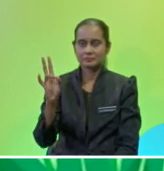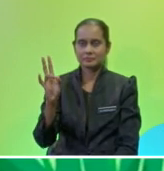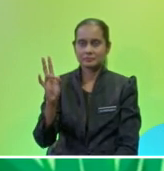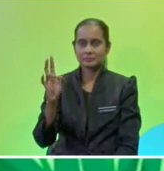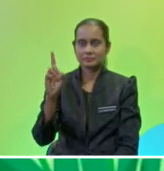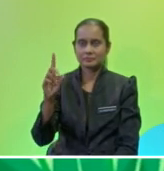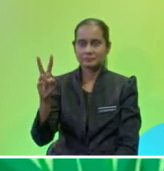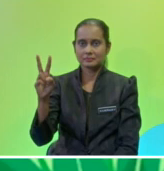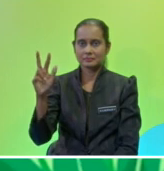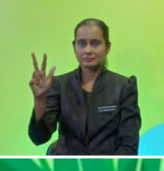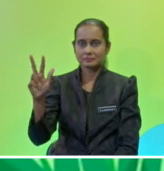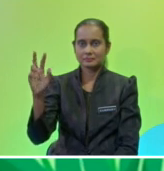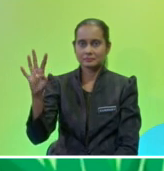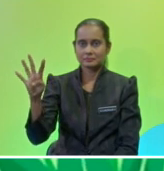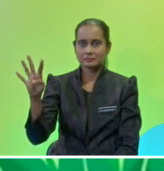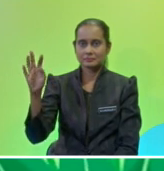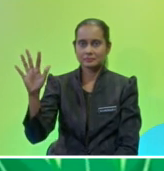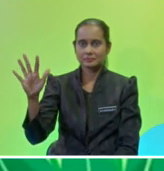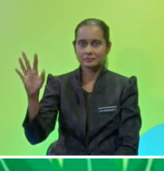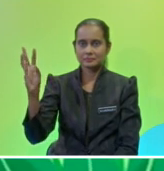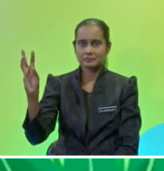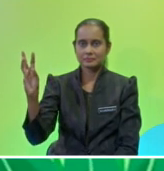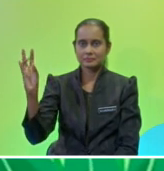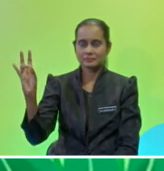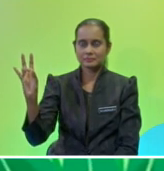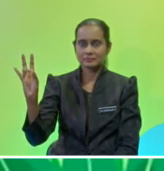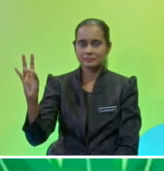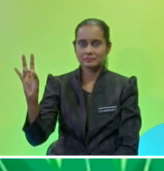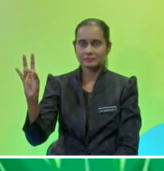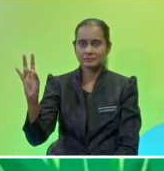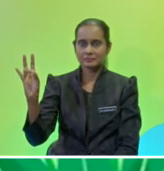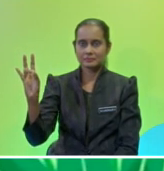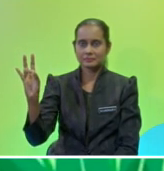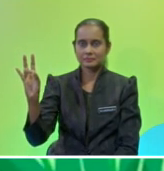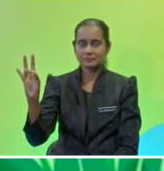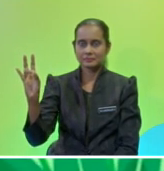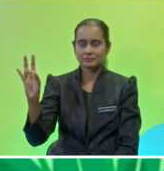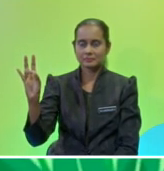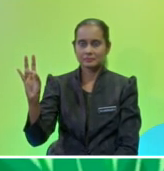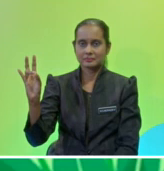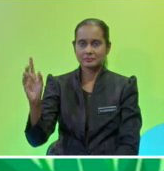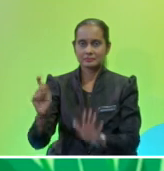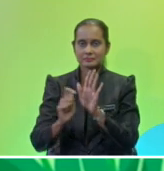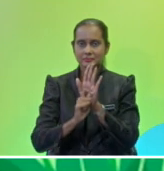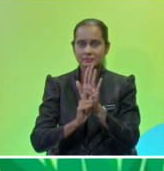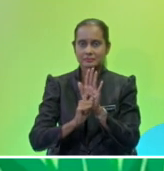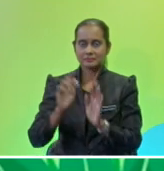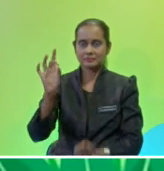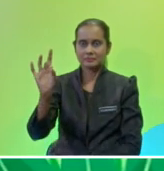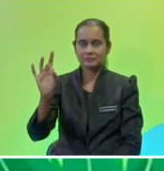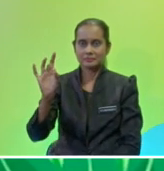1 2 3 4 5 6 7 kemudian hari tambah 8